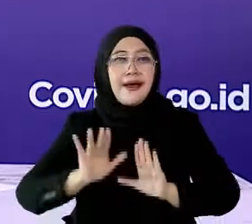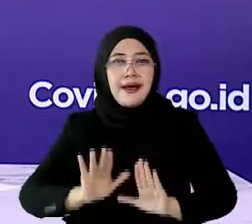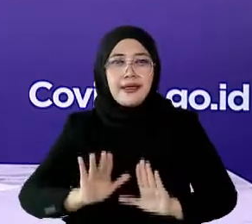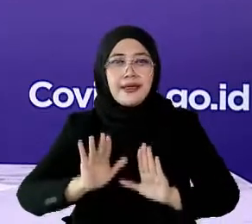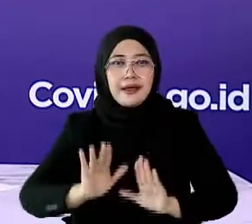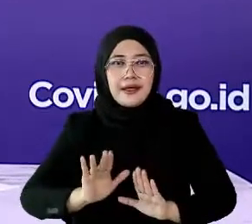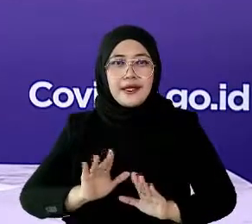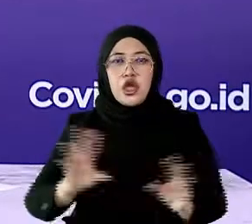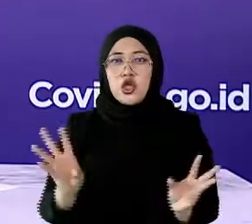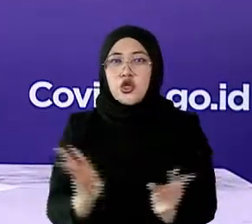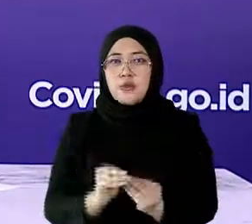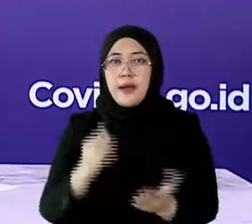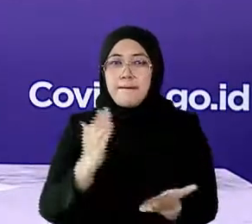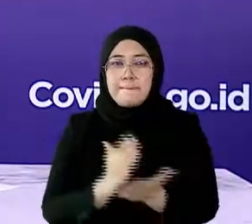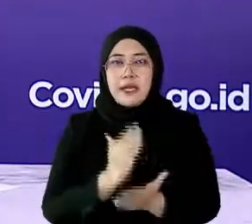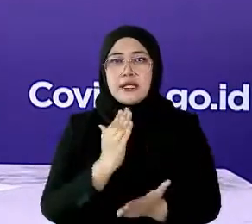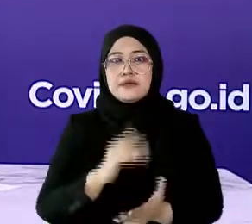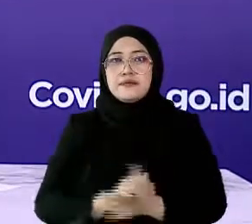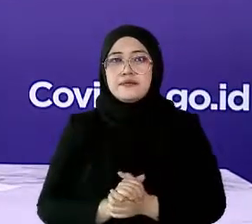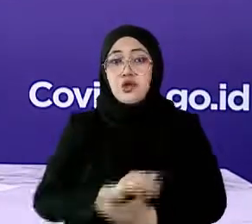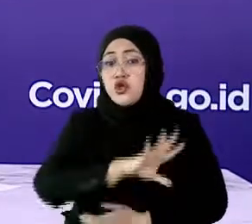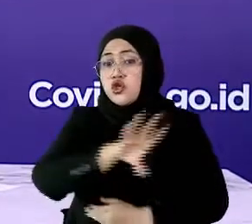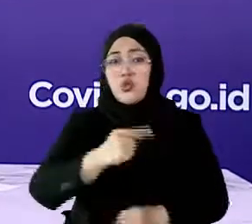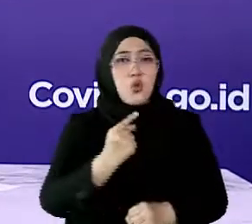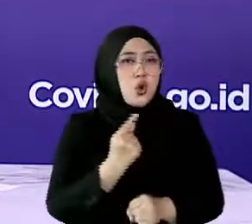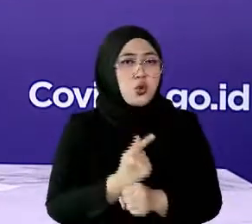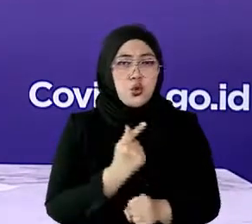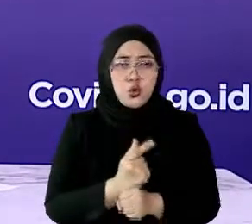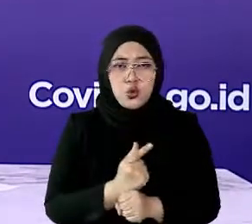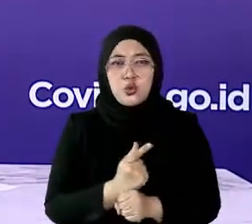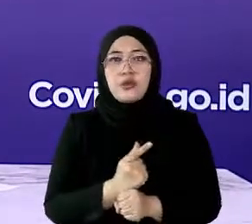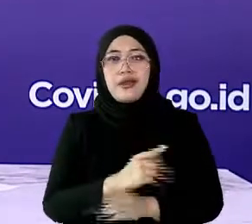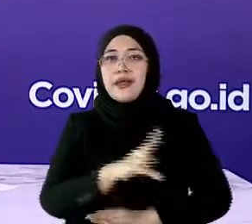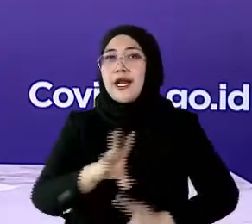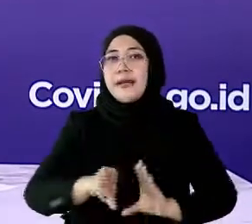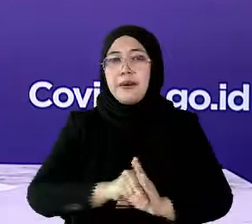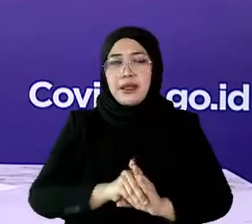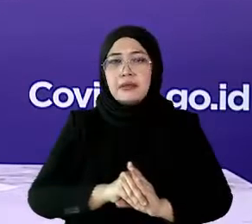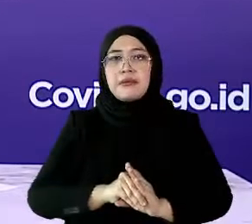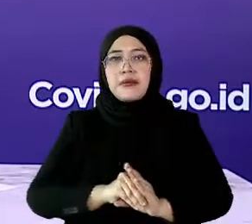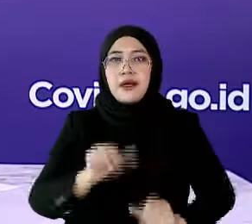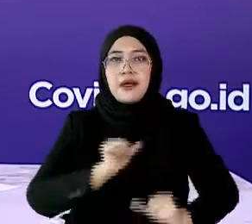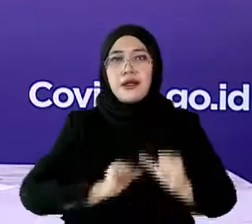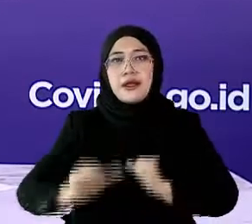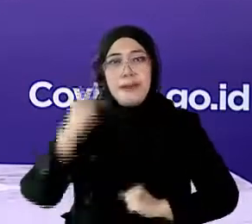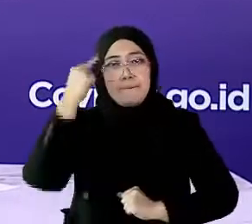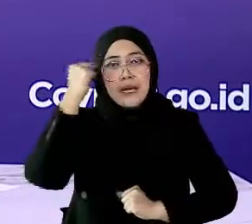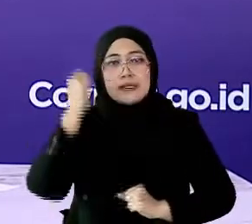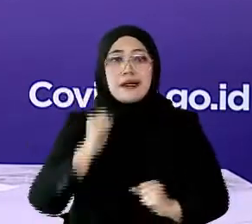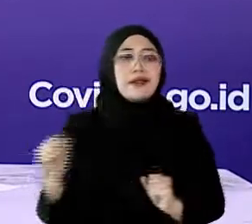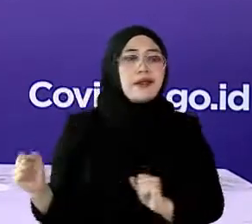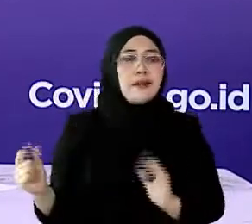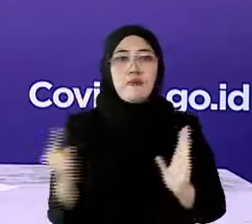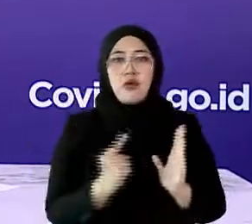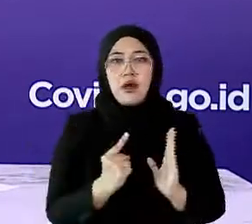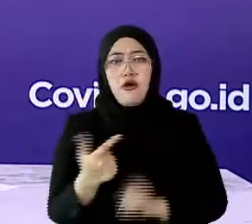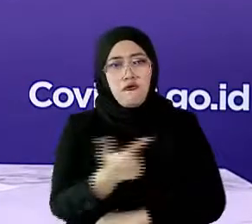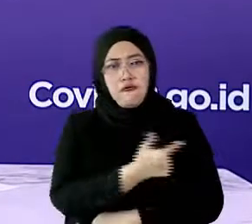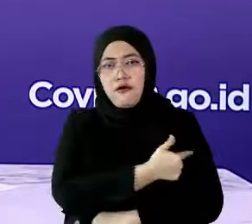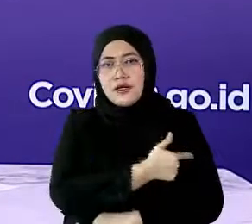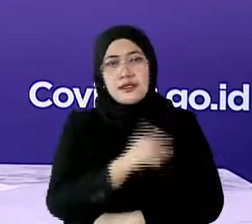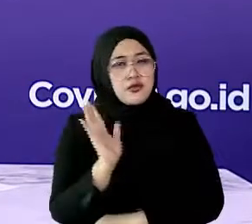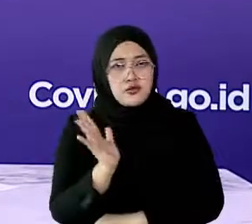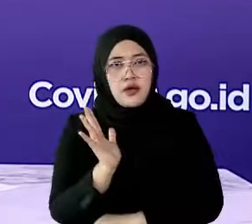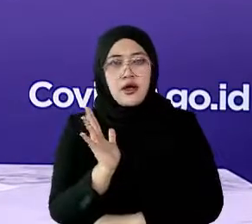dan terbatas seluruh guru yang ikut dalam pembelajaran tatap muka juga harus sudah divaksin